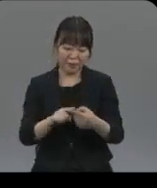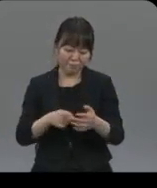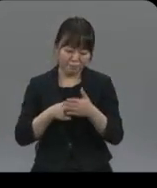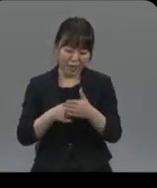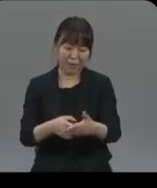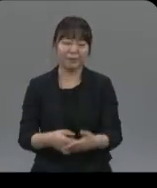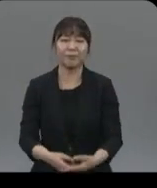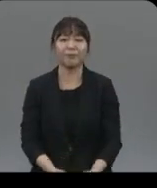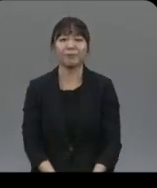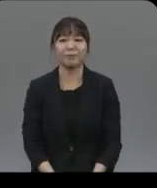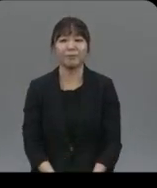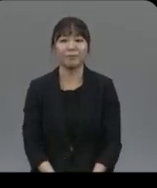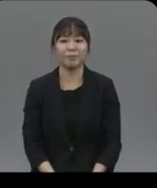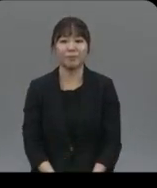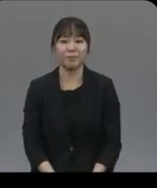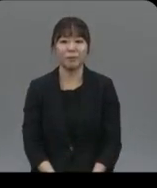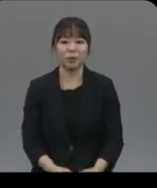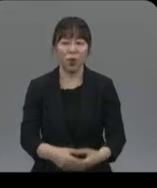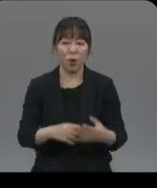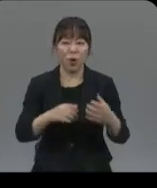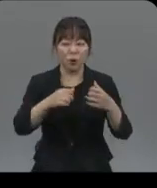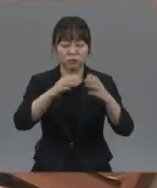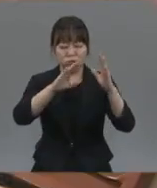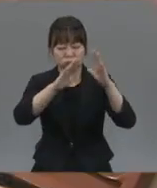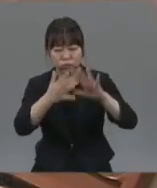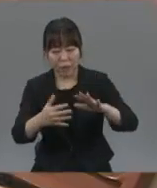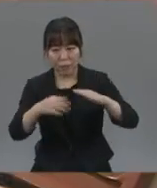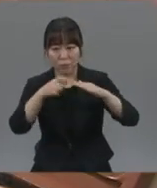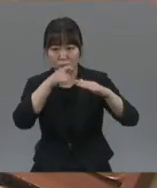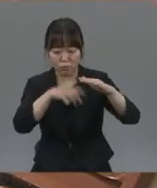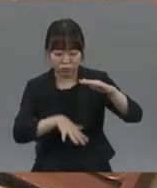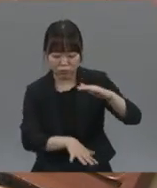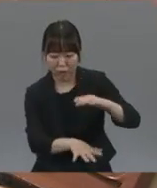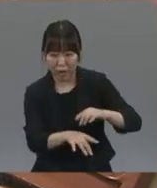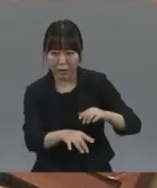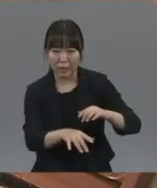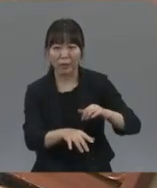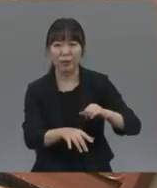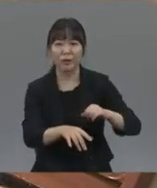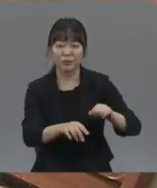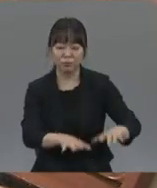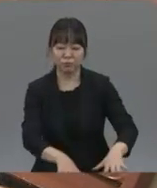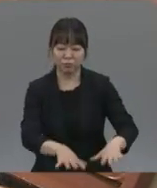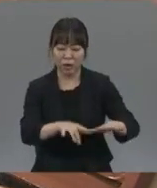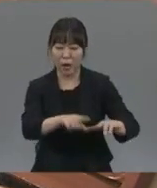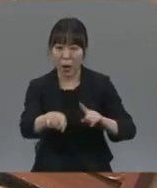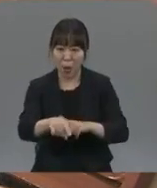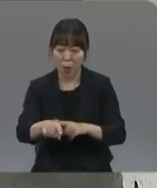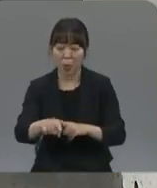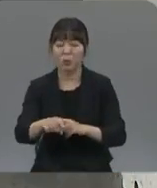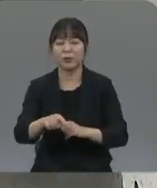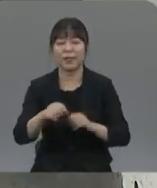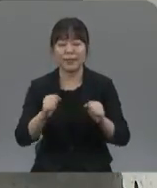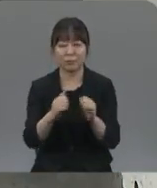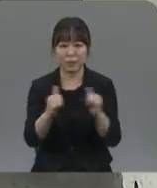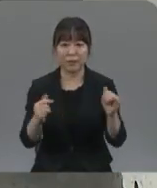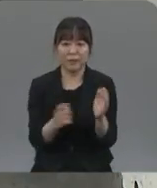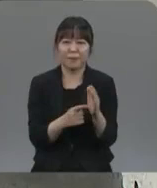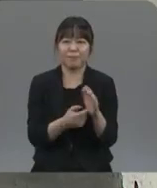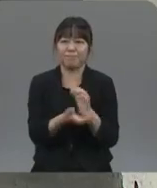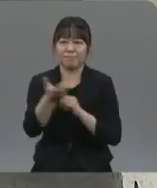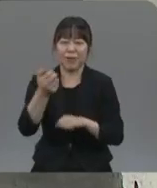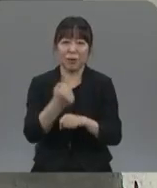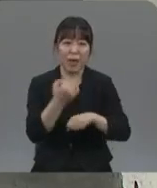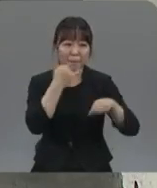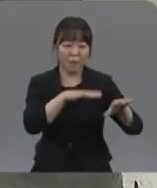школ отменили либо сократили занятия некоторые организовали их в режиме онлайн предупреждение об